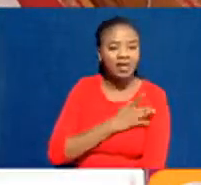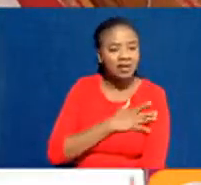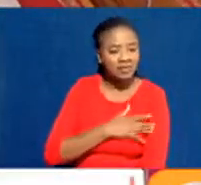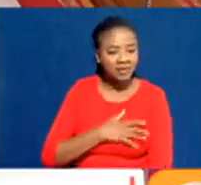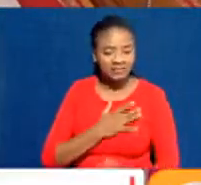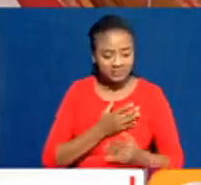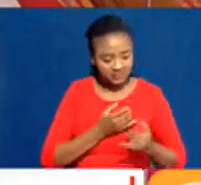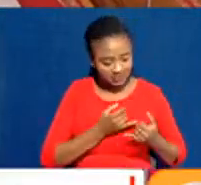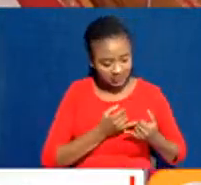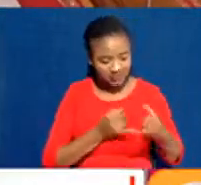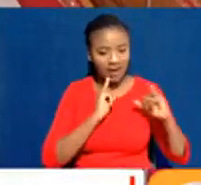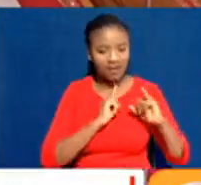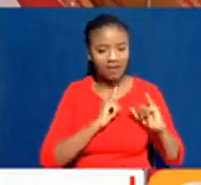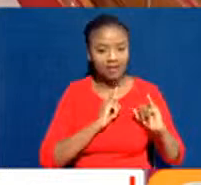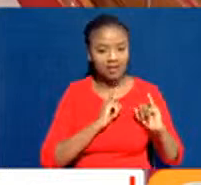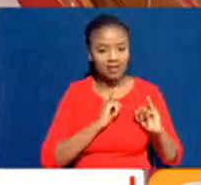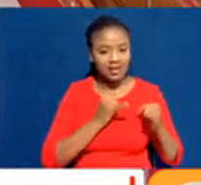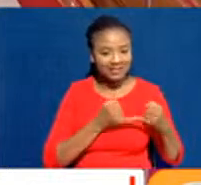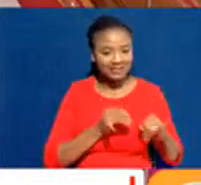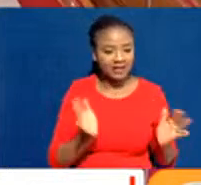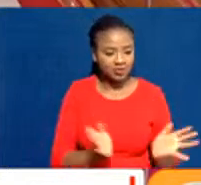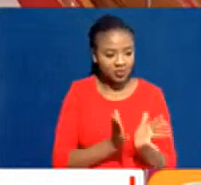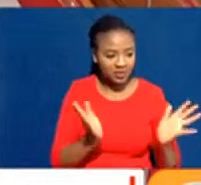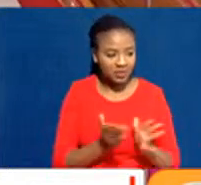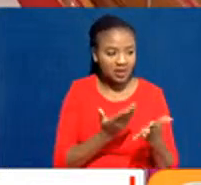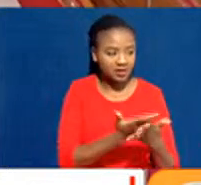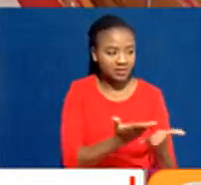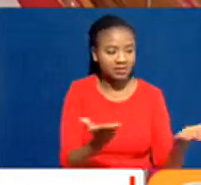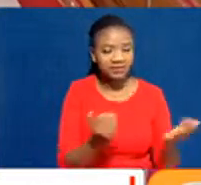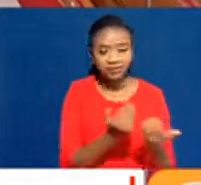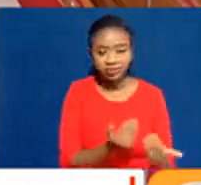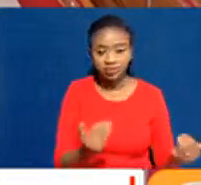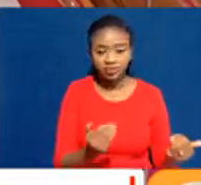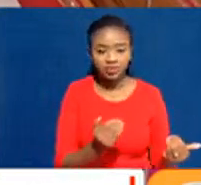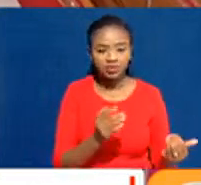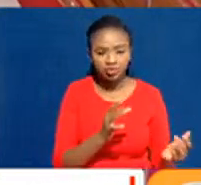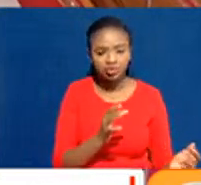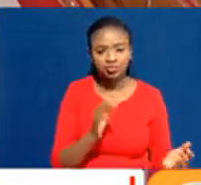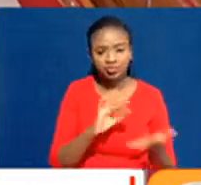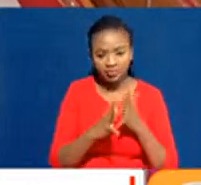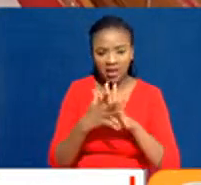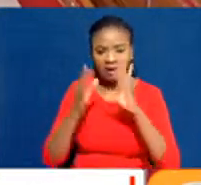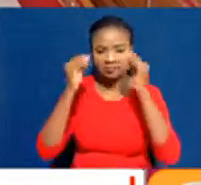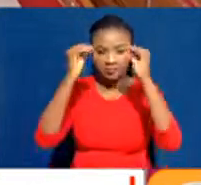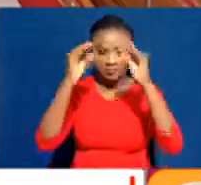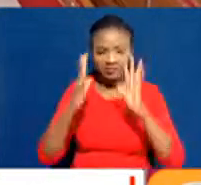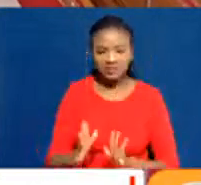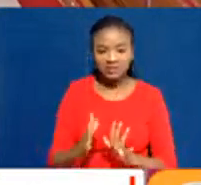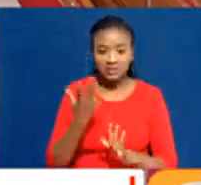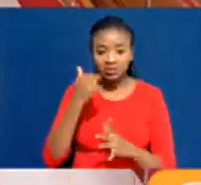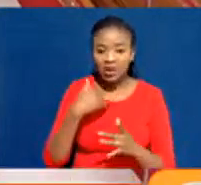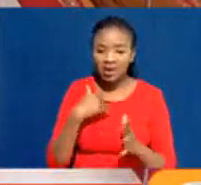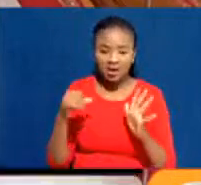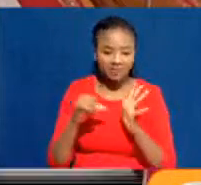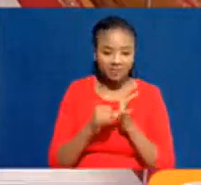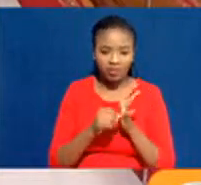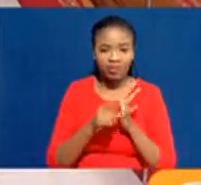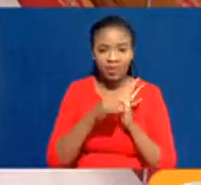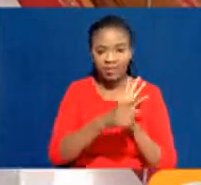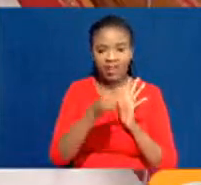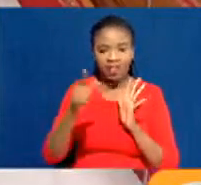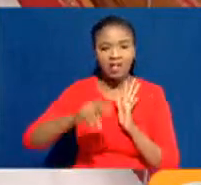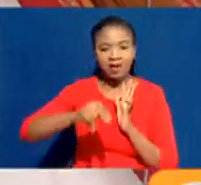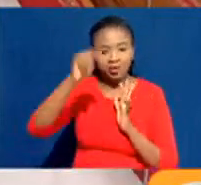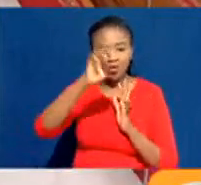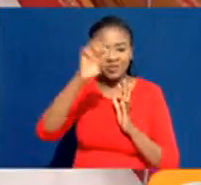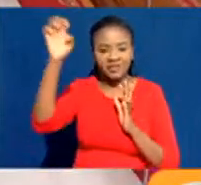mujaribu kuwahimiza watoto wetu wakuwe walimu. Tuna shida sana northeastern